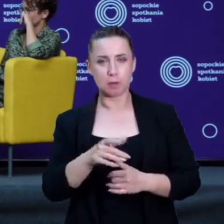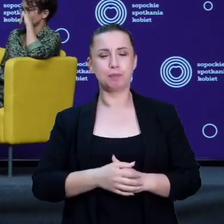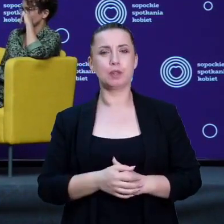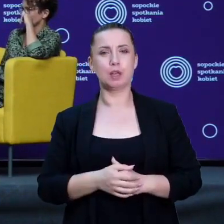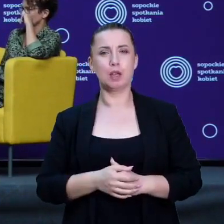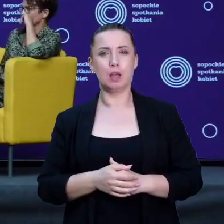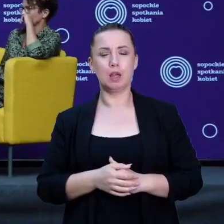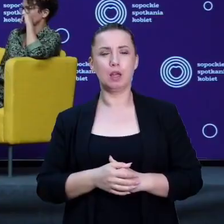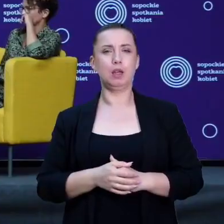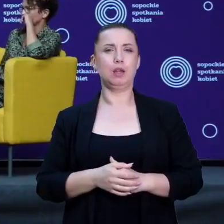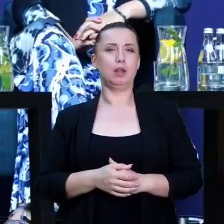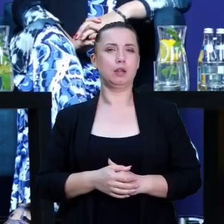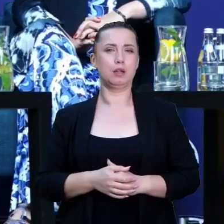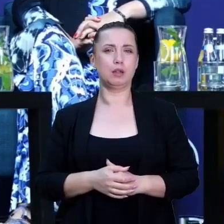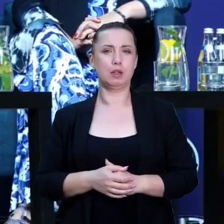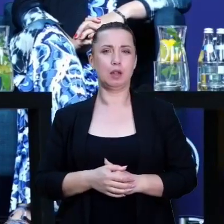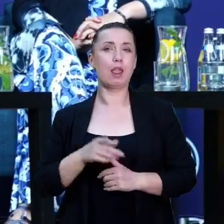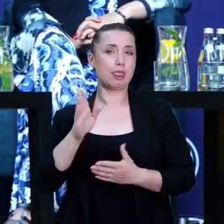Myślę, że taką